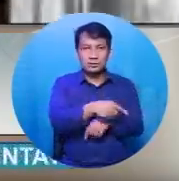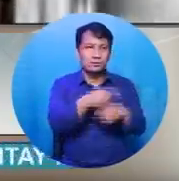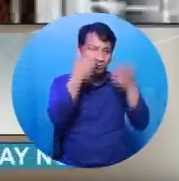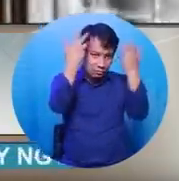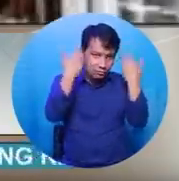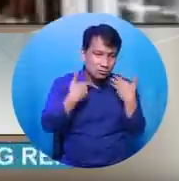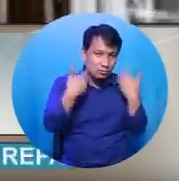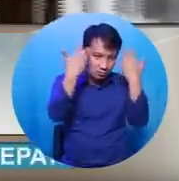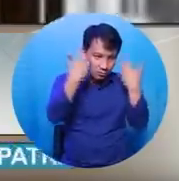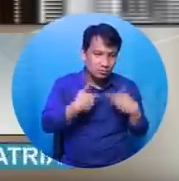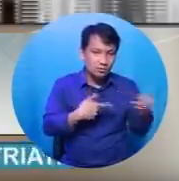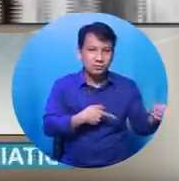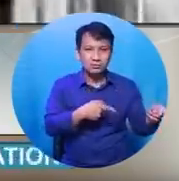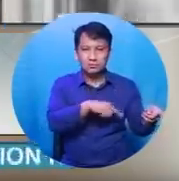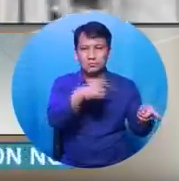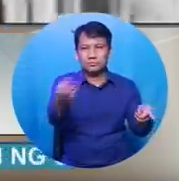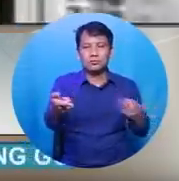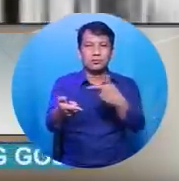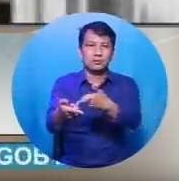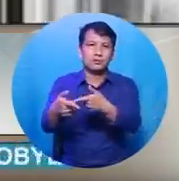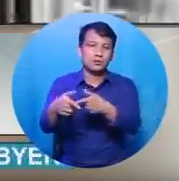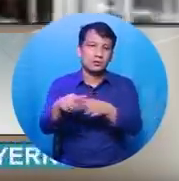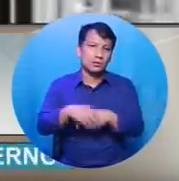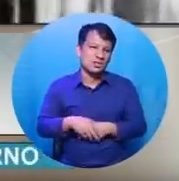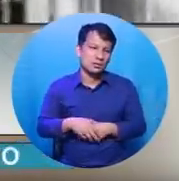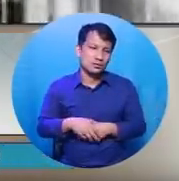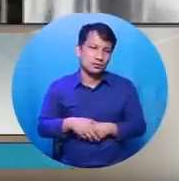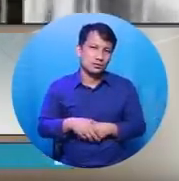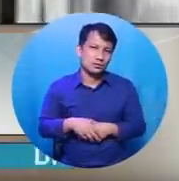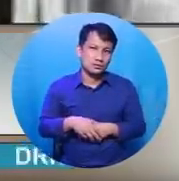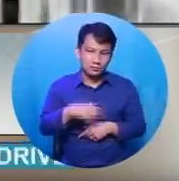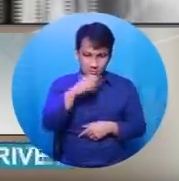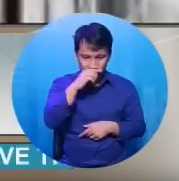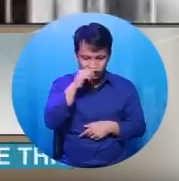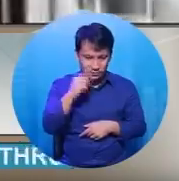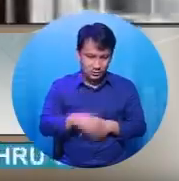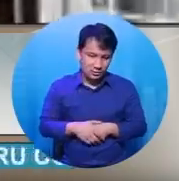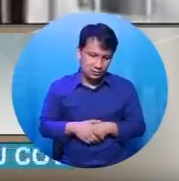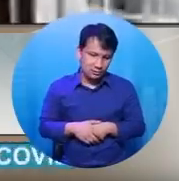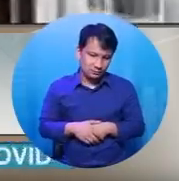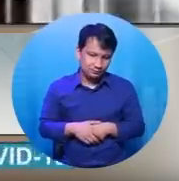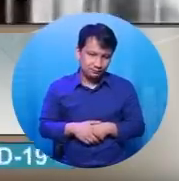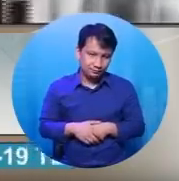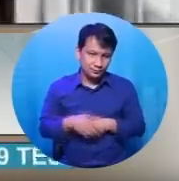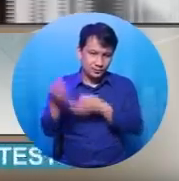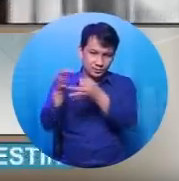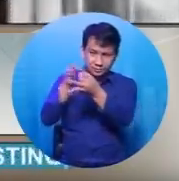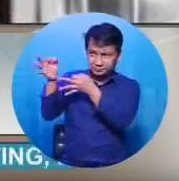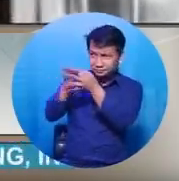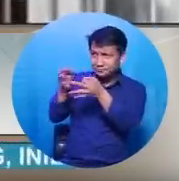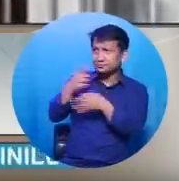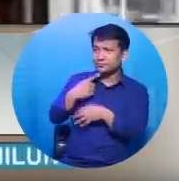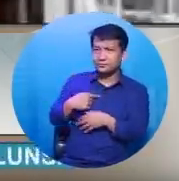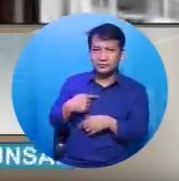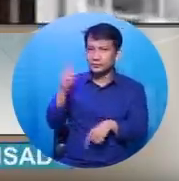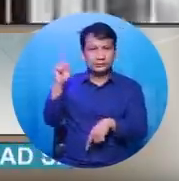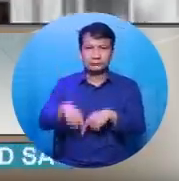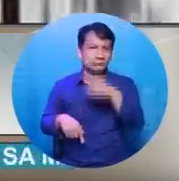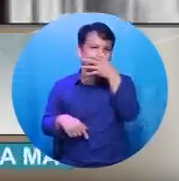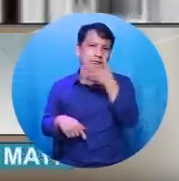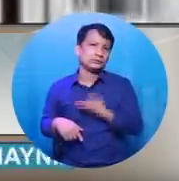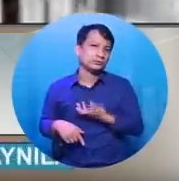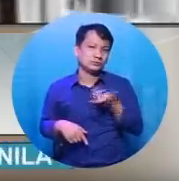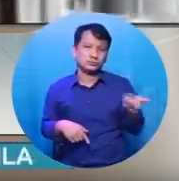Nigerian. Kaya okay. Akala siya po yung nakaaway. Okay. Tapos napapalwanag na po siya, hindi daw po siya